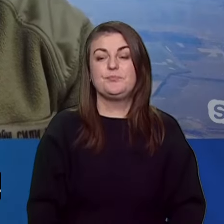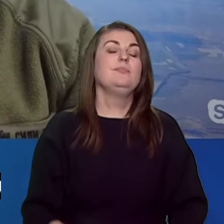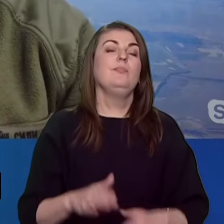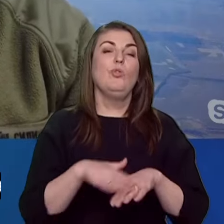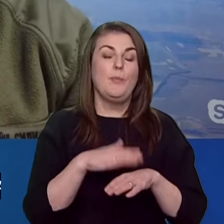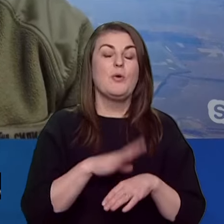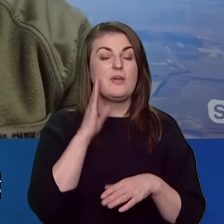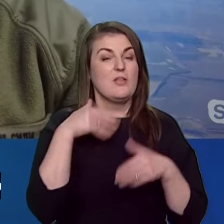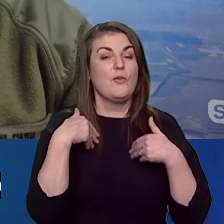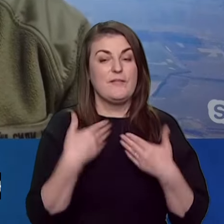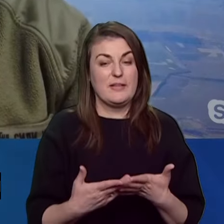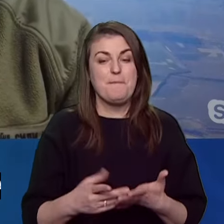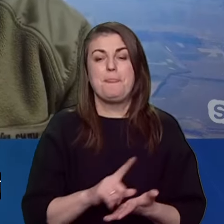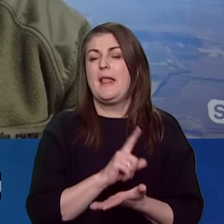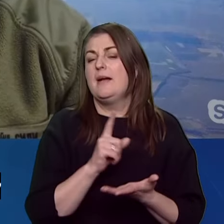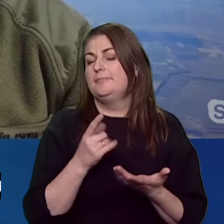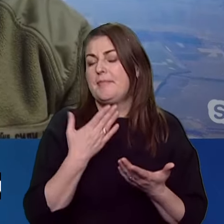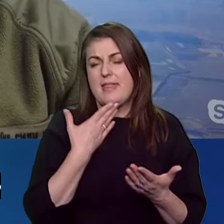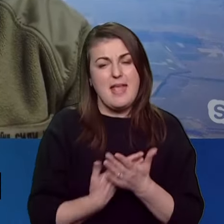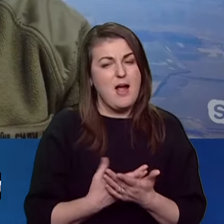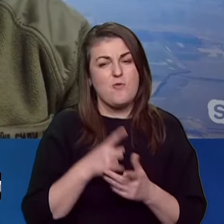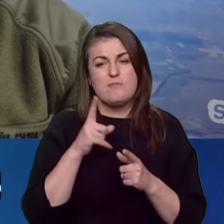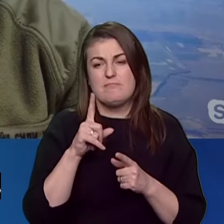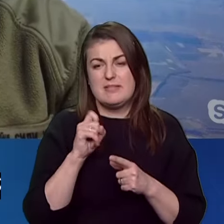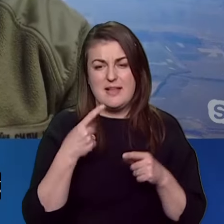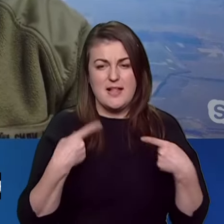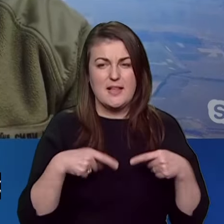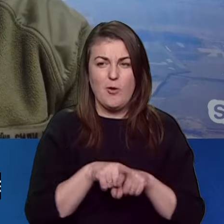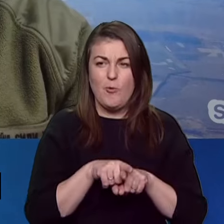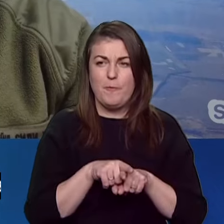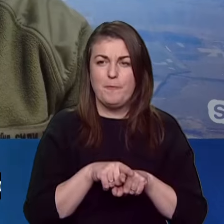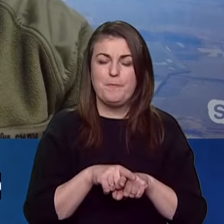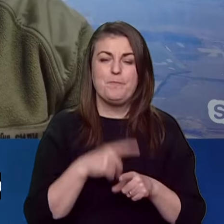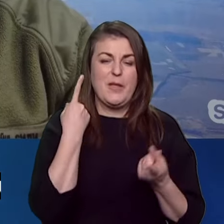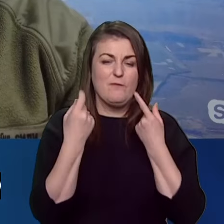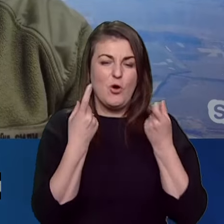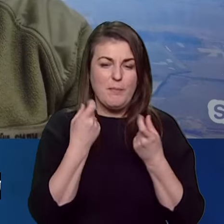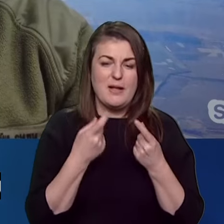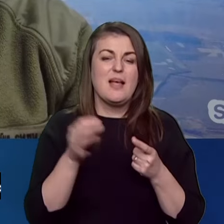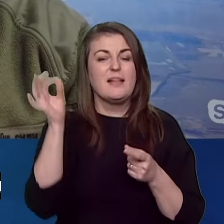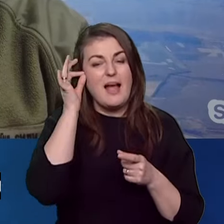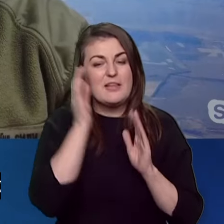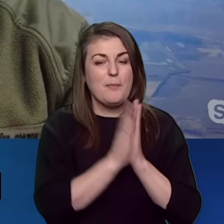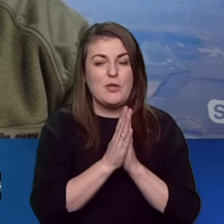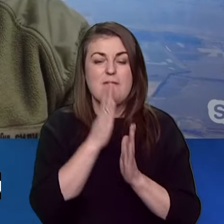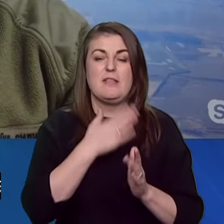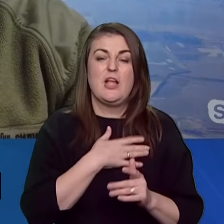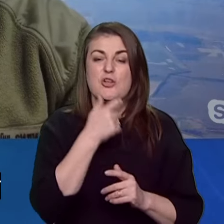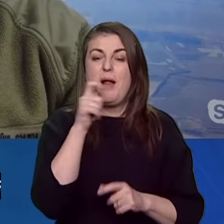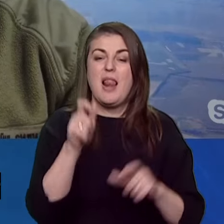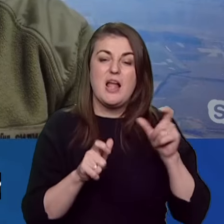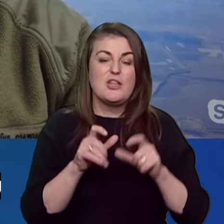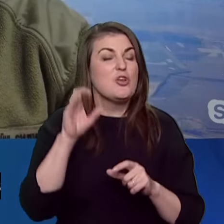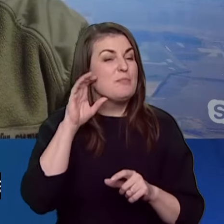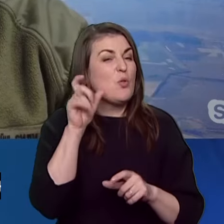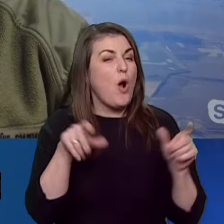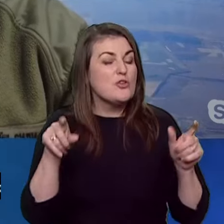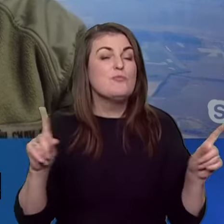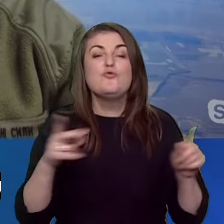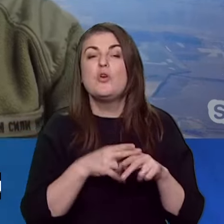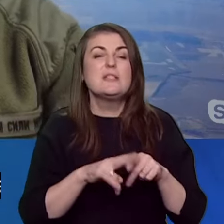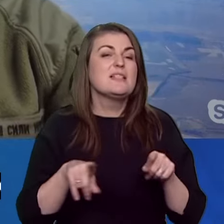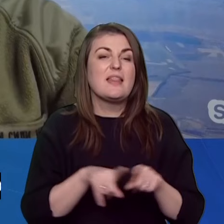Доброго ранку, вітаю. Ну і насамперед дякуємо за таку інформацію. Нагадайте, будь ласка, нашим глядачам і слухачам, що